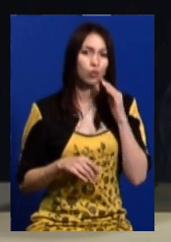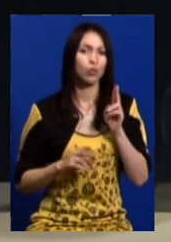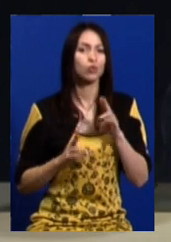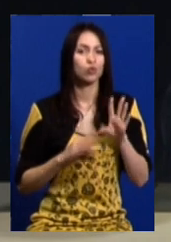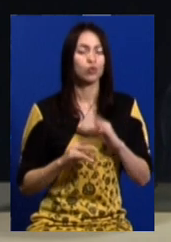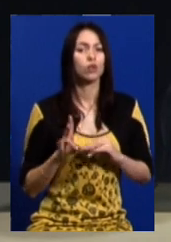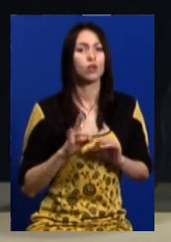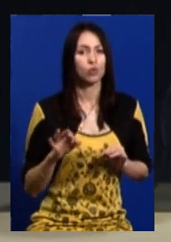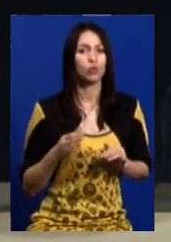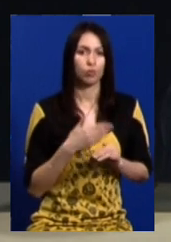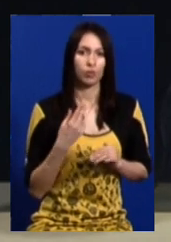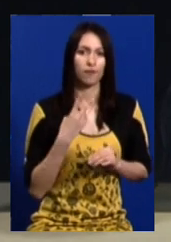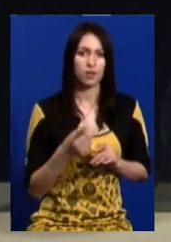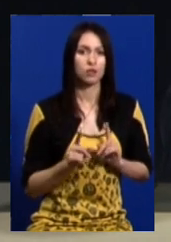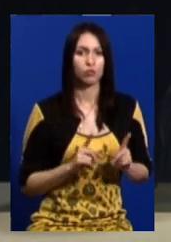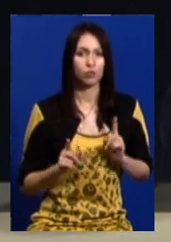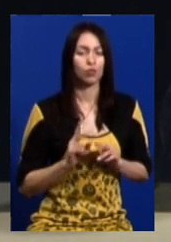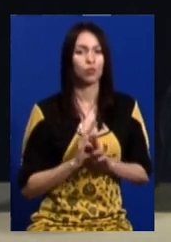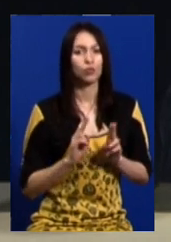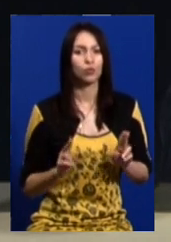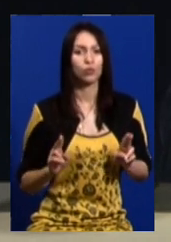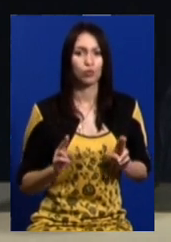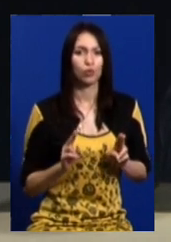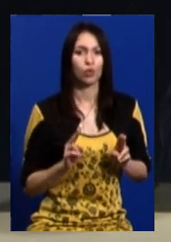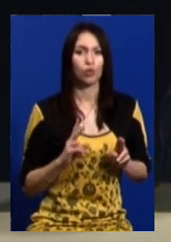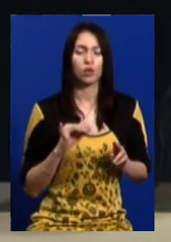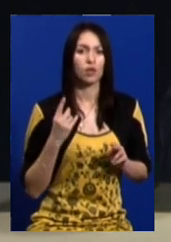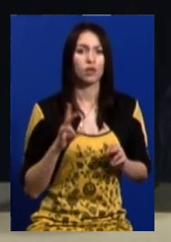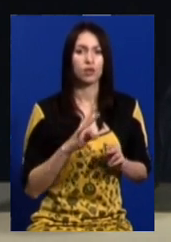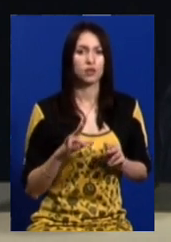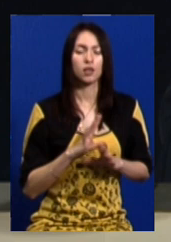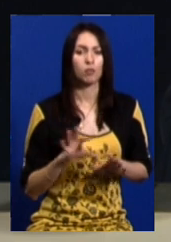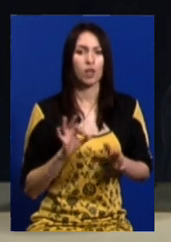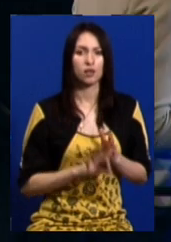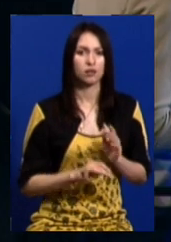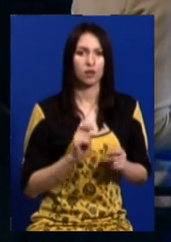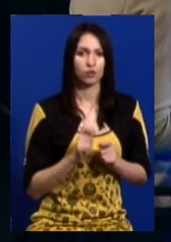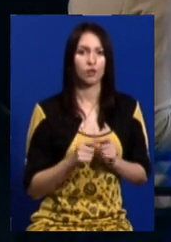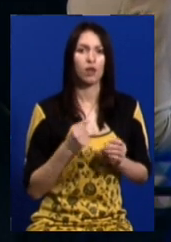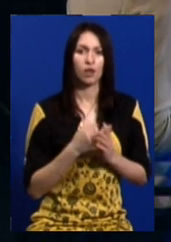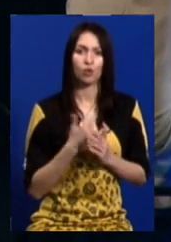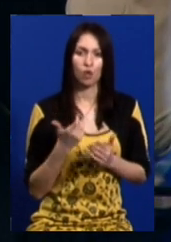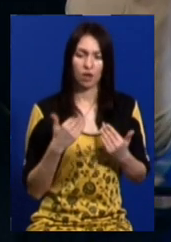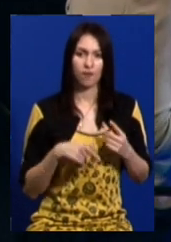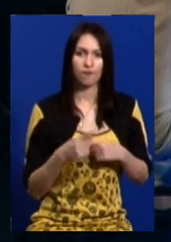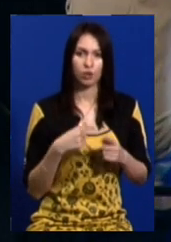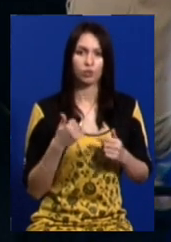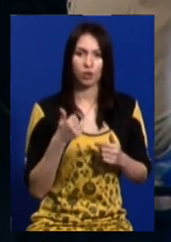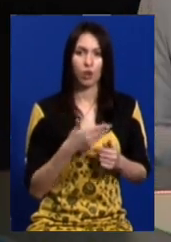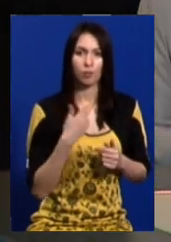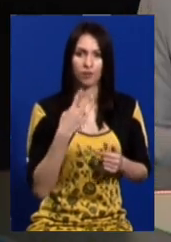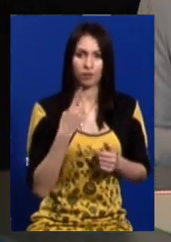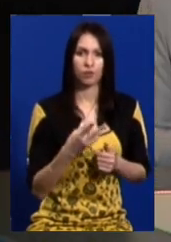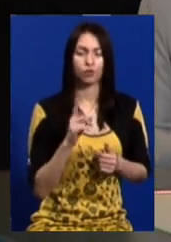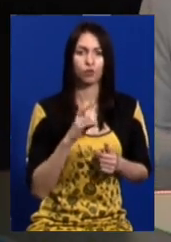але ми бачимо, що жодна церква не була зразу визнана. Давайте до Харківщини. Ми на мапі бачили,